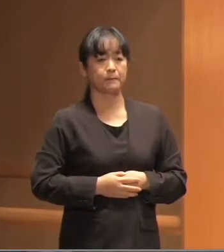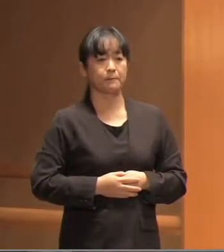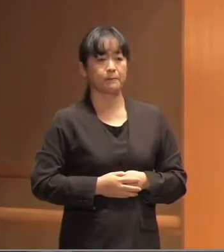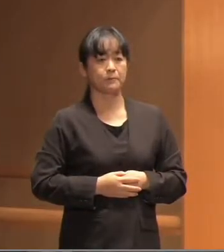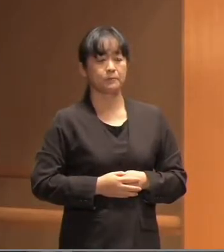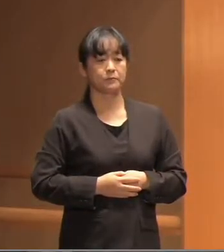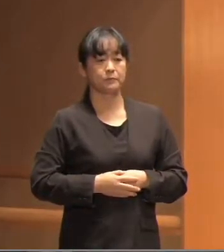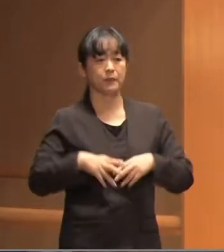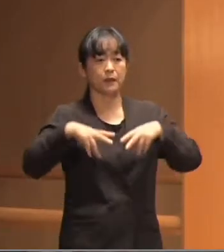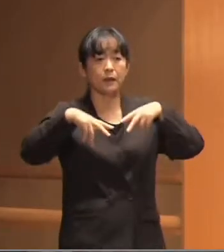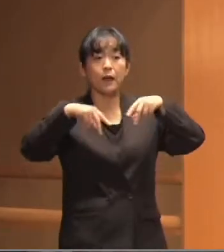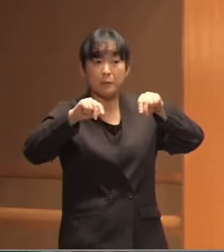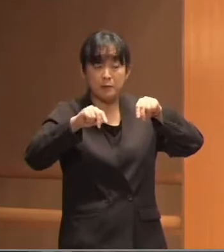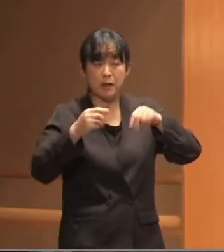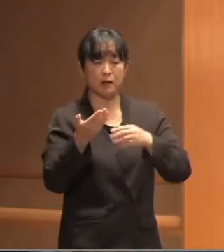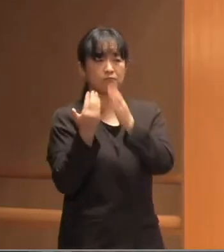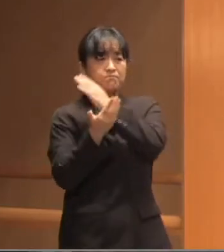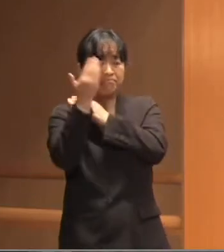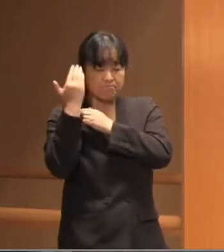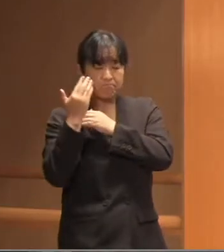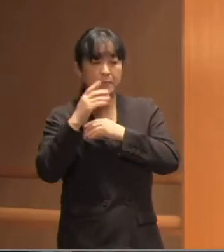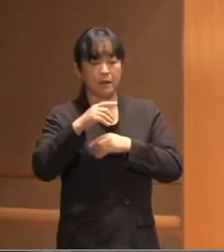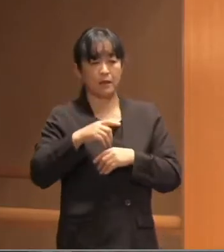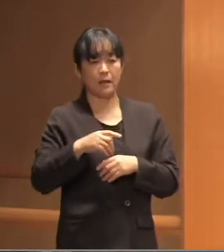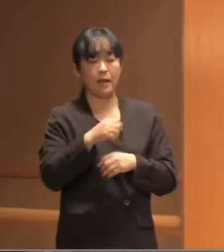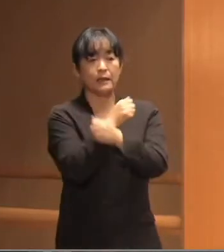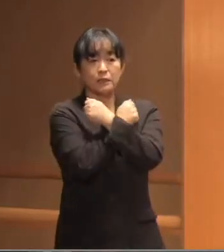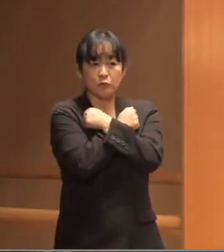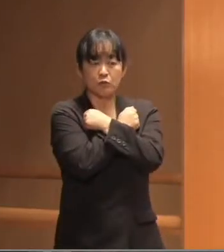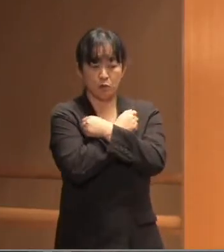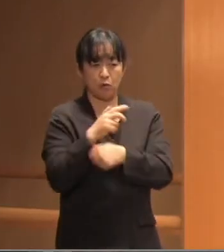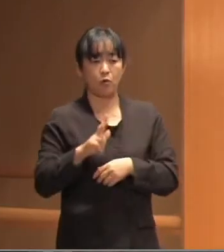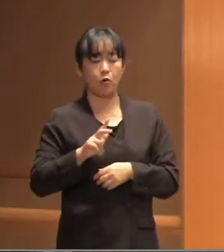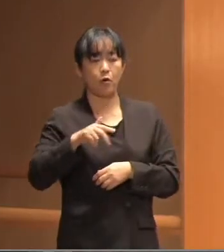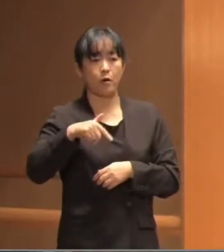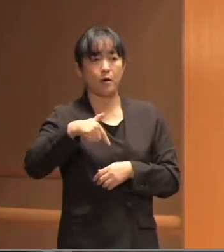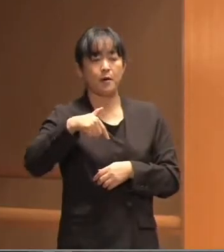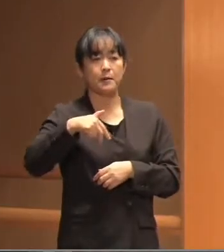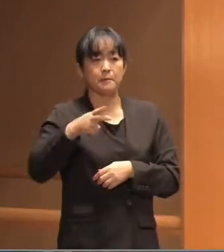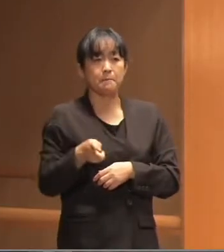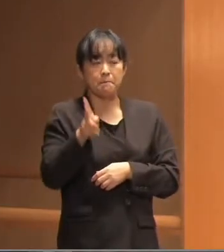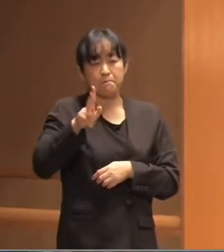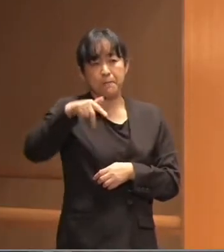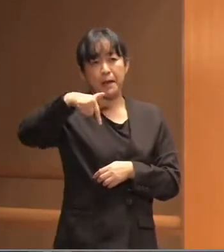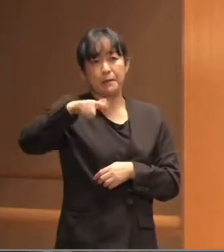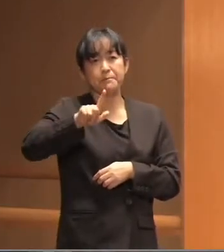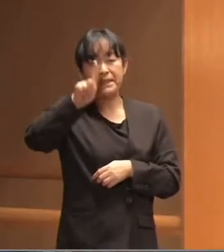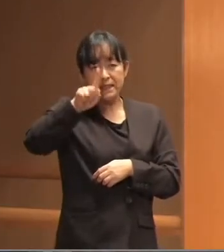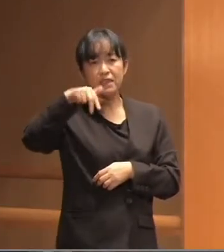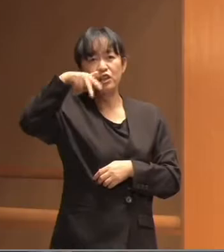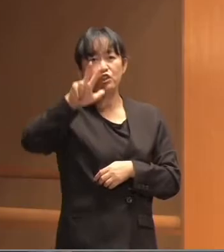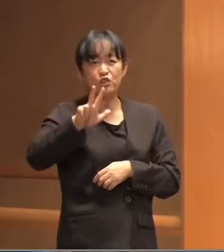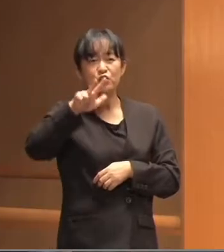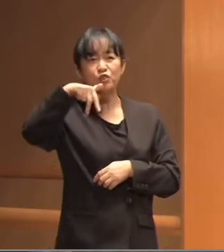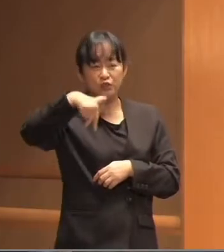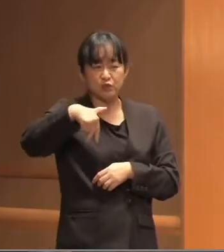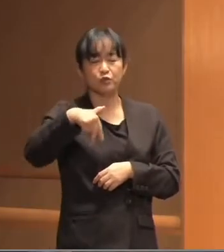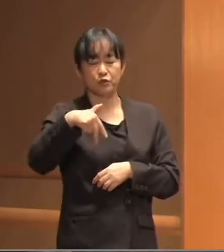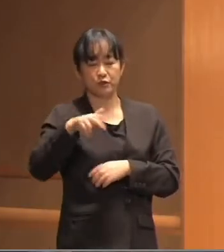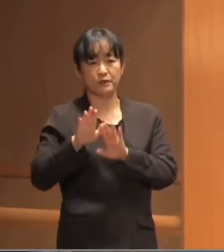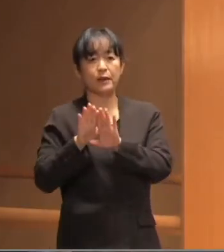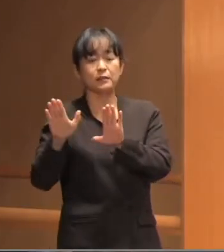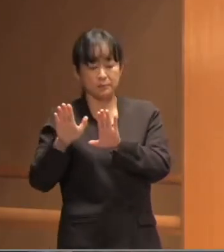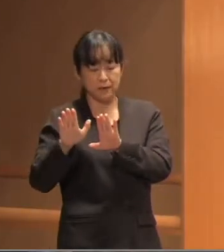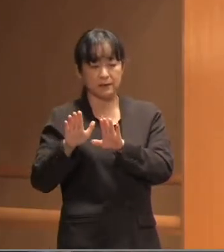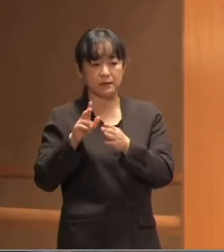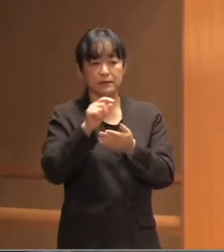紙は古代エジプトのパピルスに始まり、字や絵を描いたり印